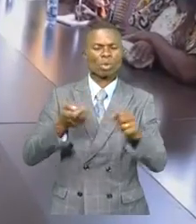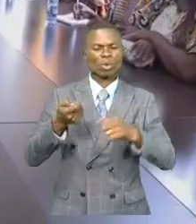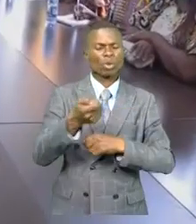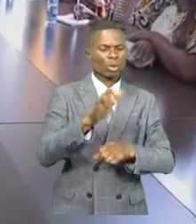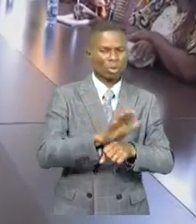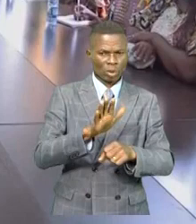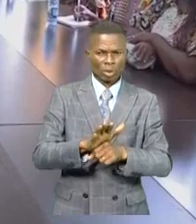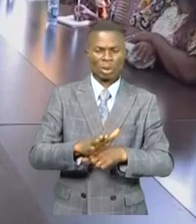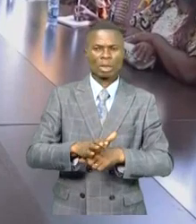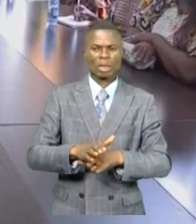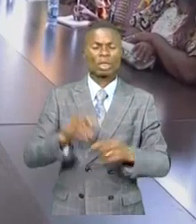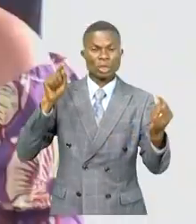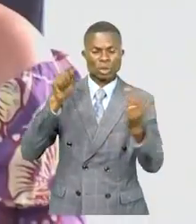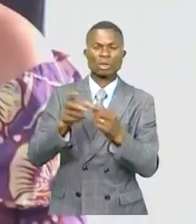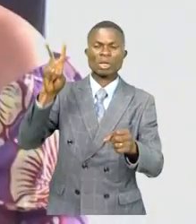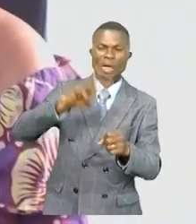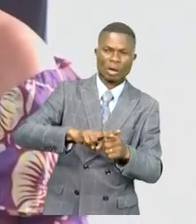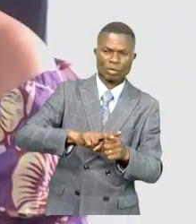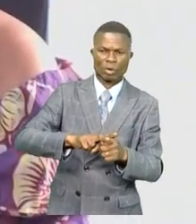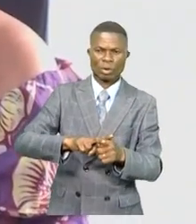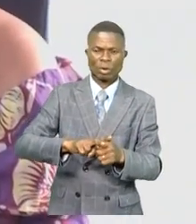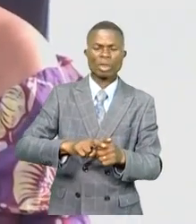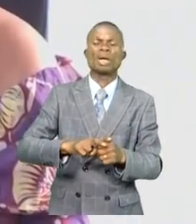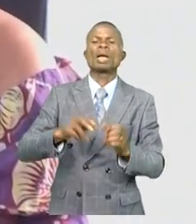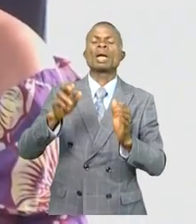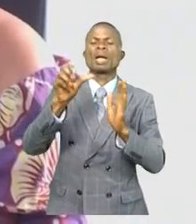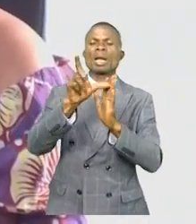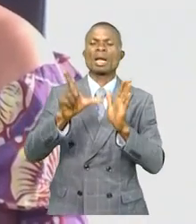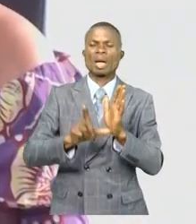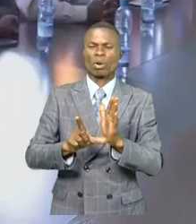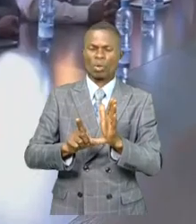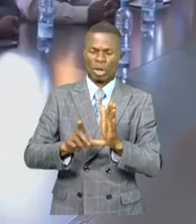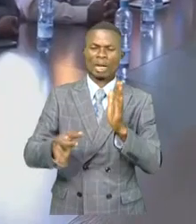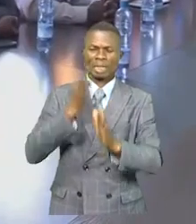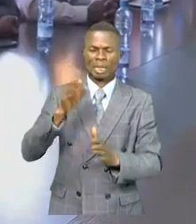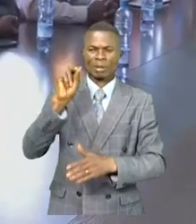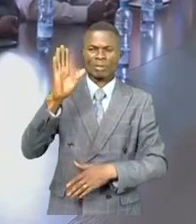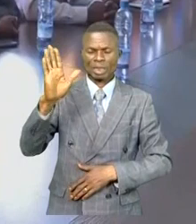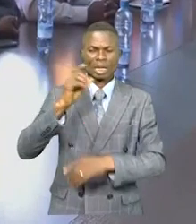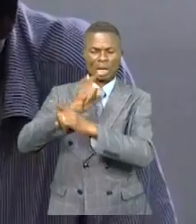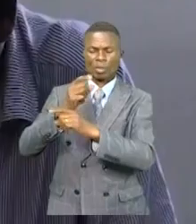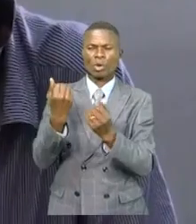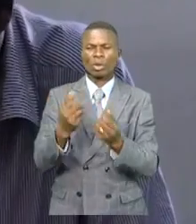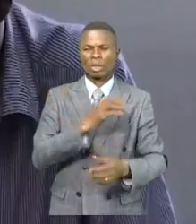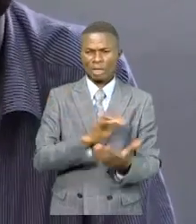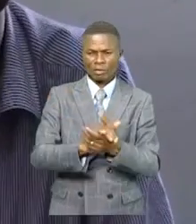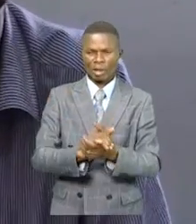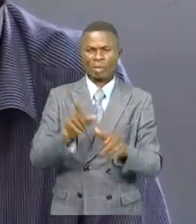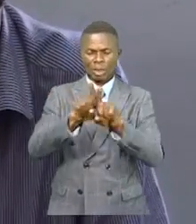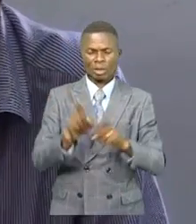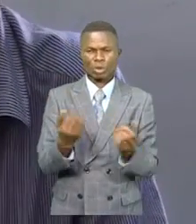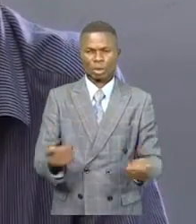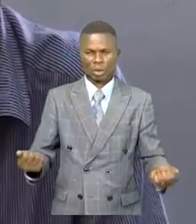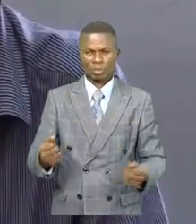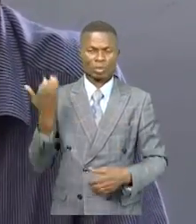désolation, allant jusqu'à violer la résolution 1325 sur la protection spéciale de la femme et l'enfant. Jérémy, enseignant de